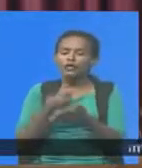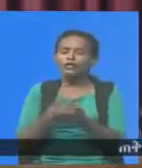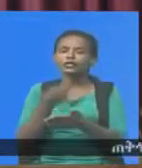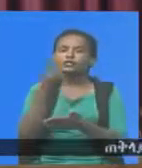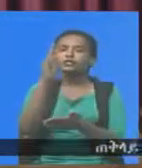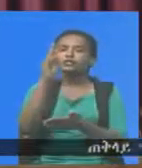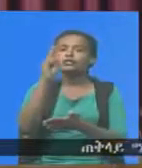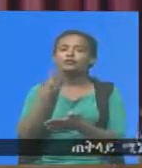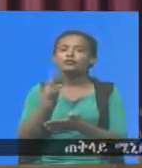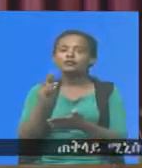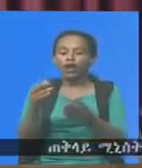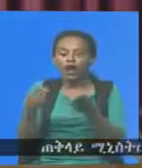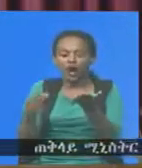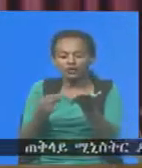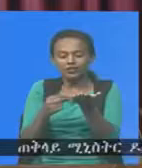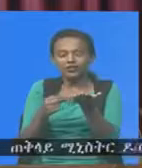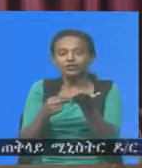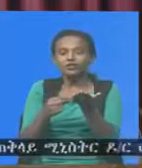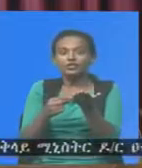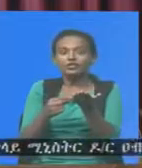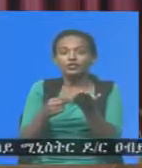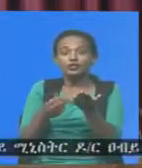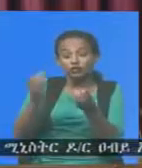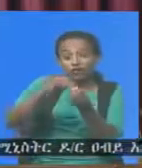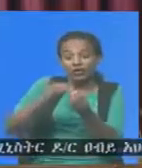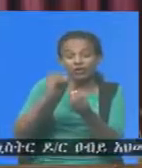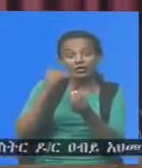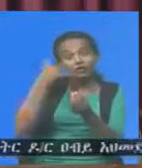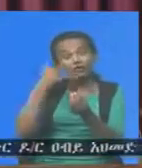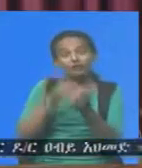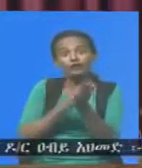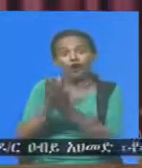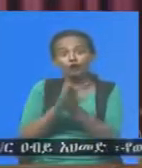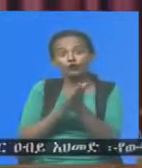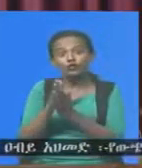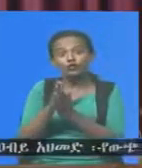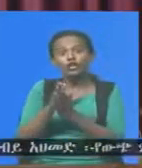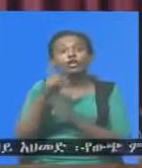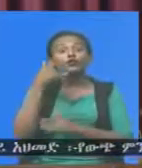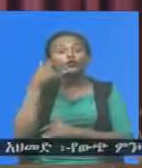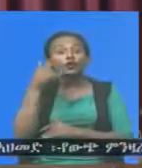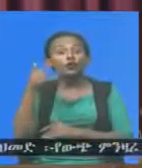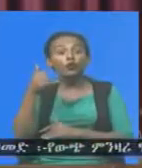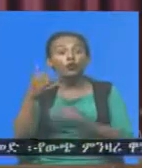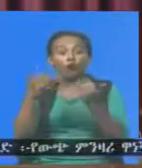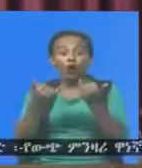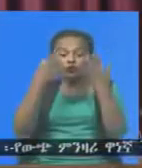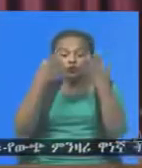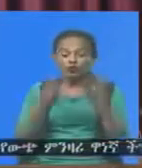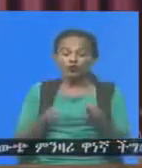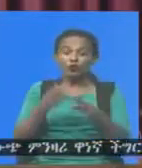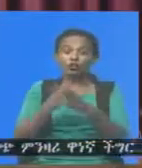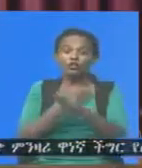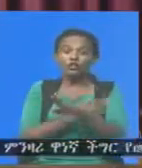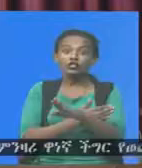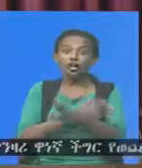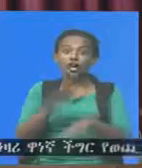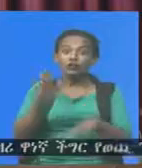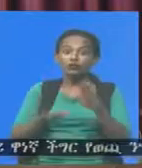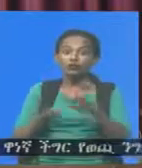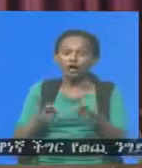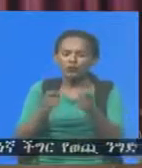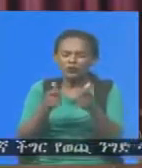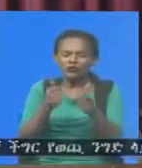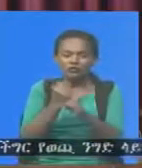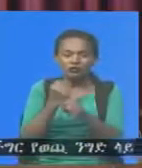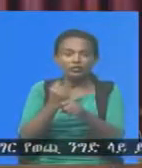ይጠይቃሉ ለተጨማሪ ስልክ ፍላጎት። ኢትዮ ቴሌኮም አሁን የወሰነውን ማሻሻያ ምርጫ በፍጥነት